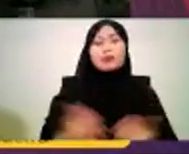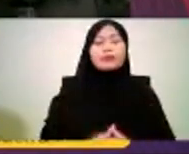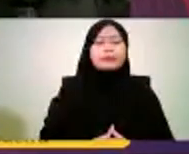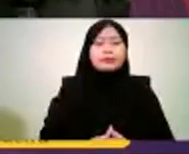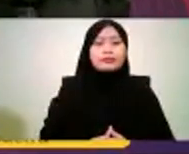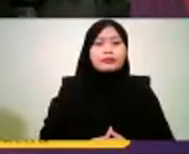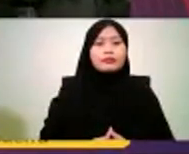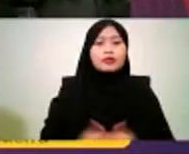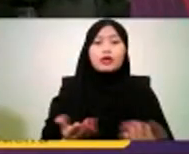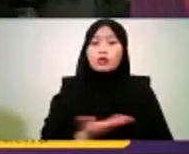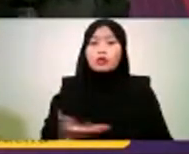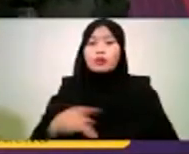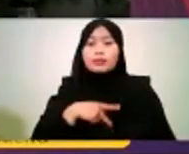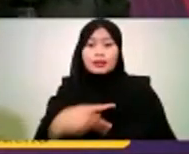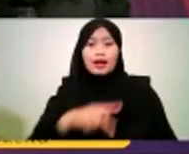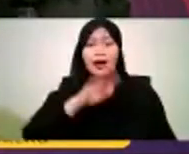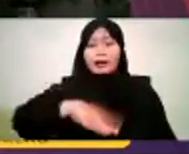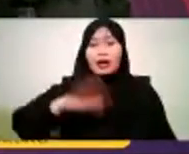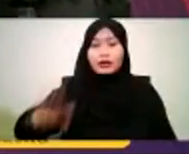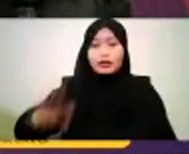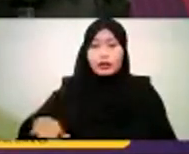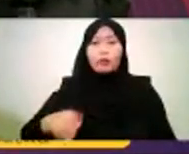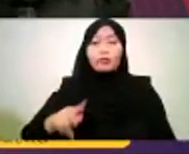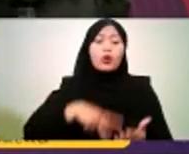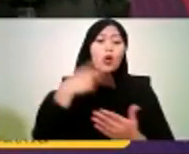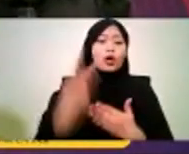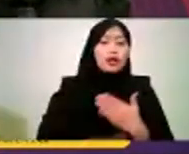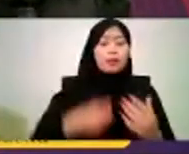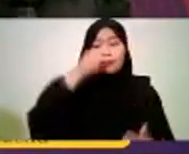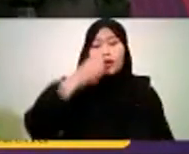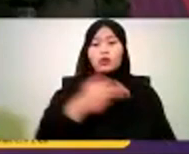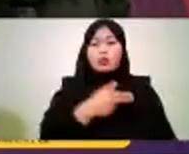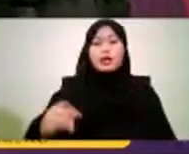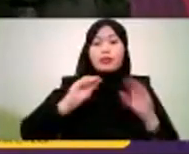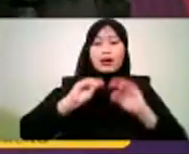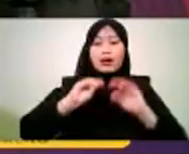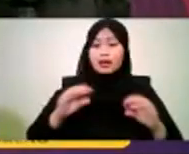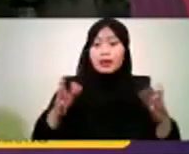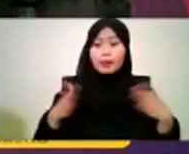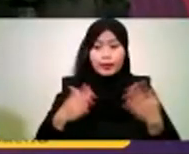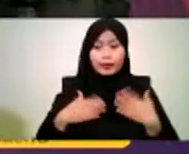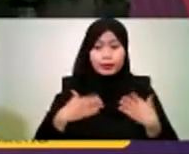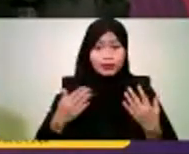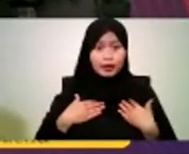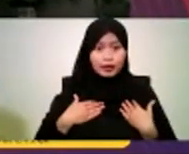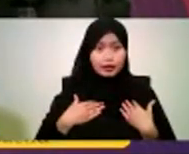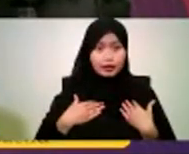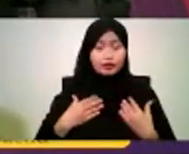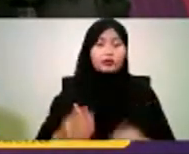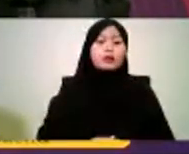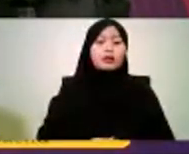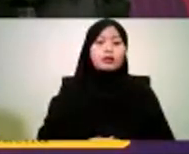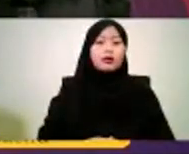adik-adik peserta program by mengajar jam berbahagia pesatnya perkembangan